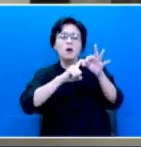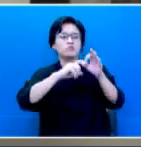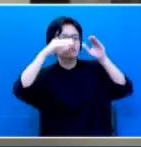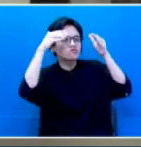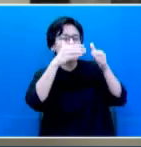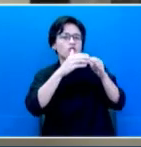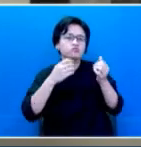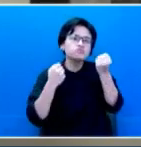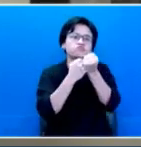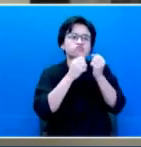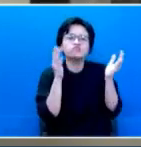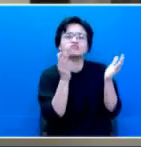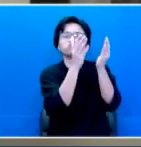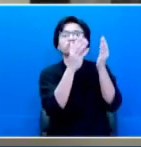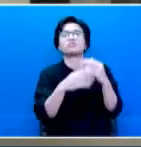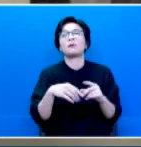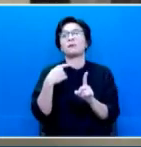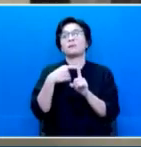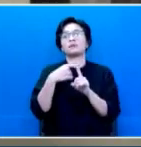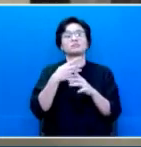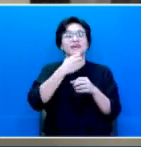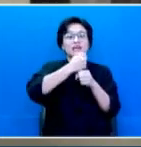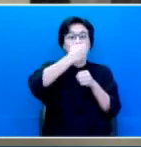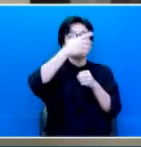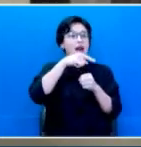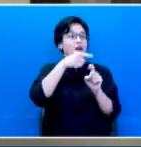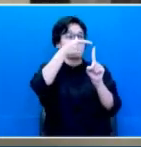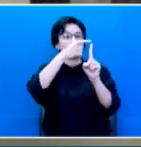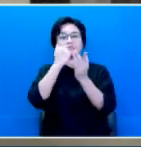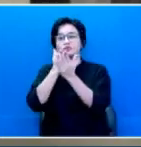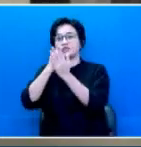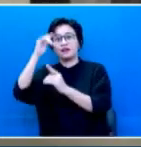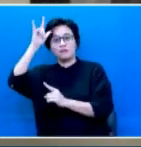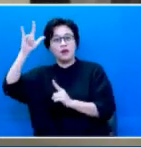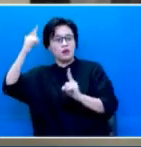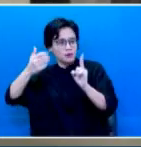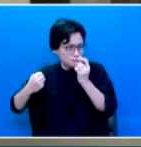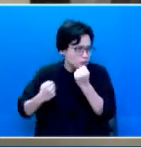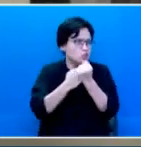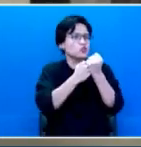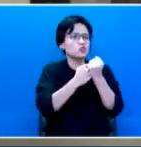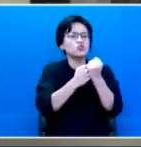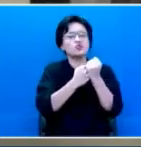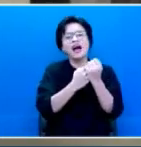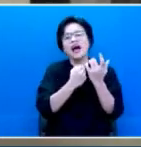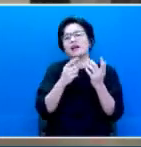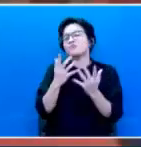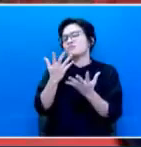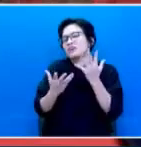Jokowi dinominasikan oleh PDIP walaupun PDIP punya nominasi lain waktu itu kan awal